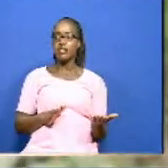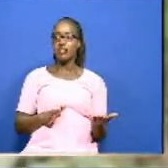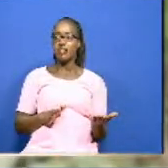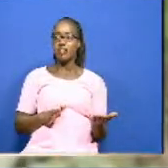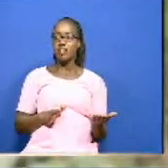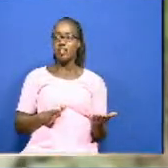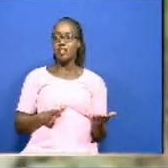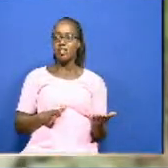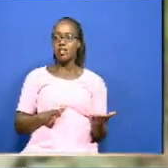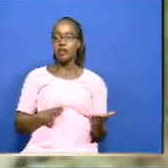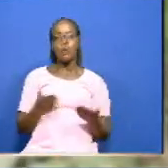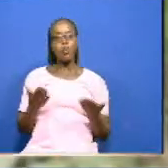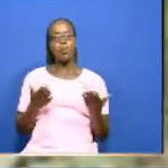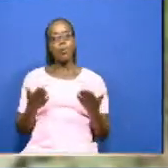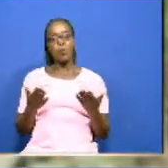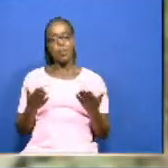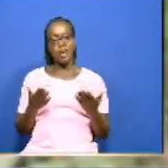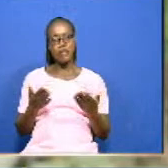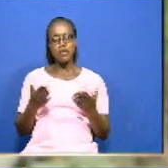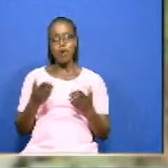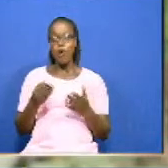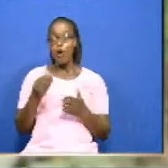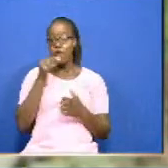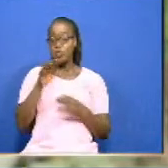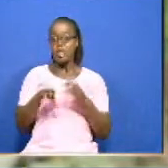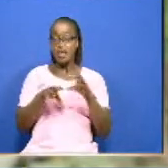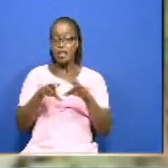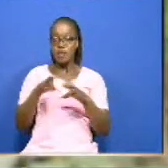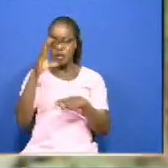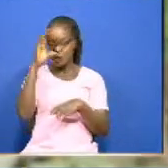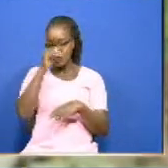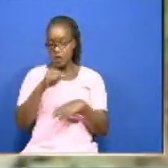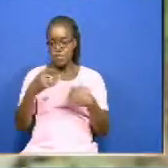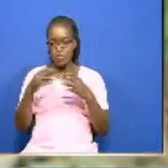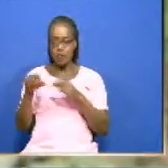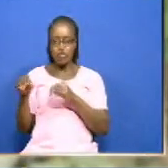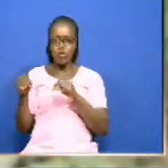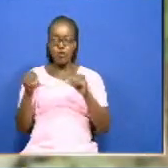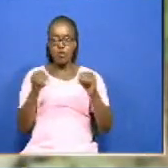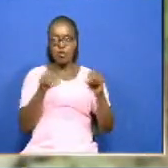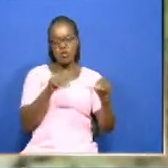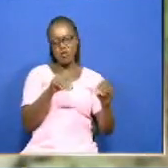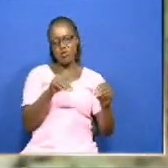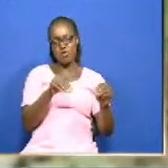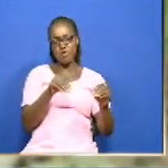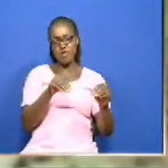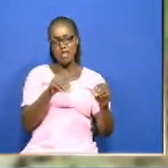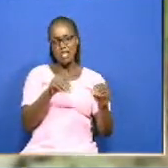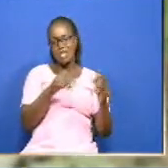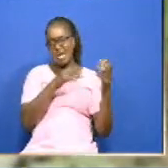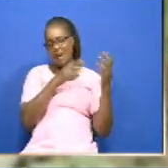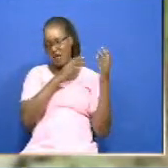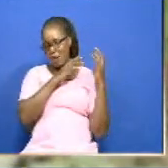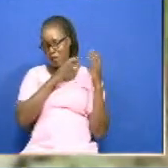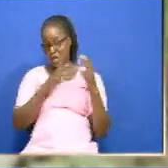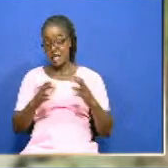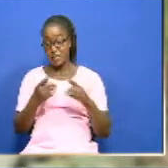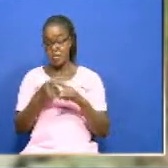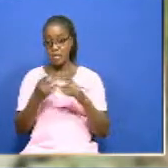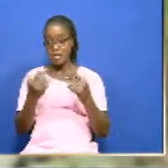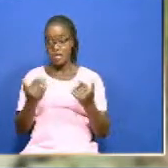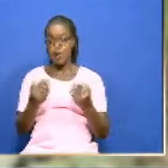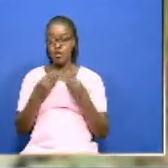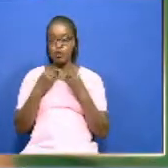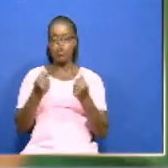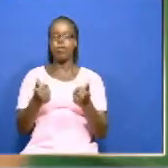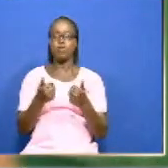hata mahali ya kulishia imekosekana, unapata watu wanahama kwa sababu cactus imewakabili. Na sasa hivi tumepata